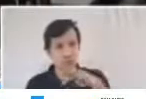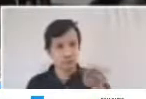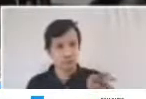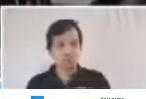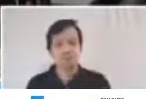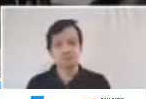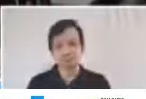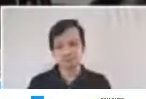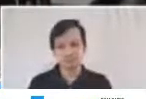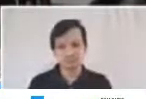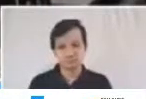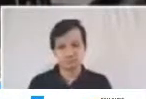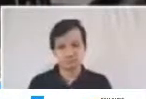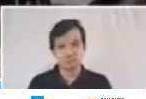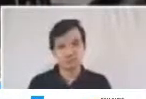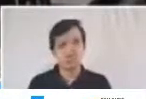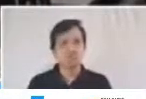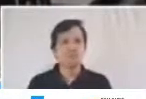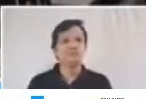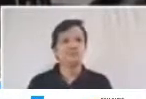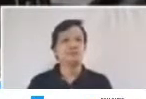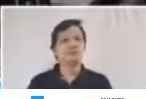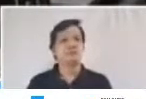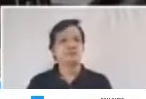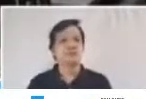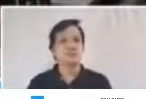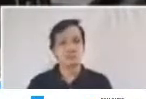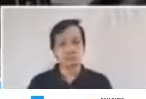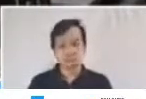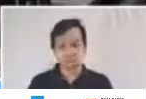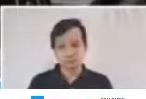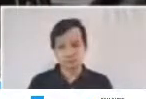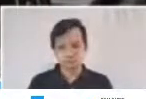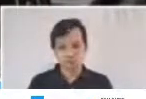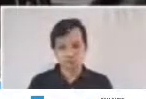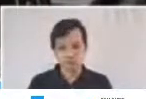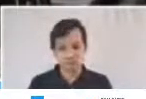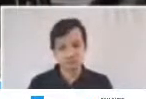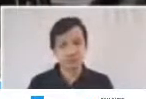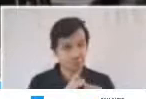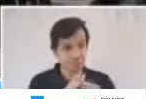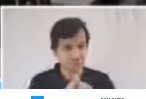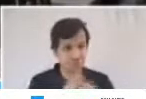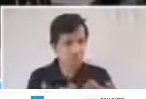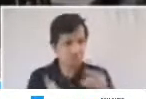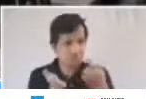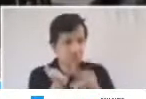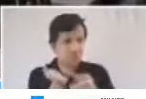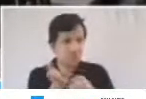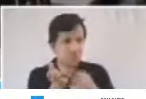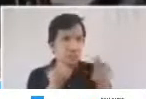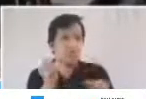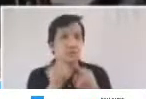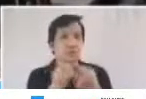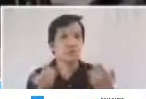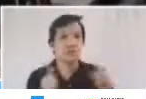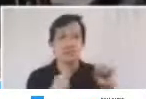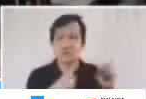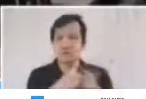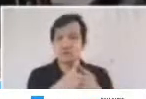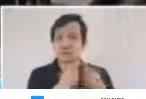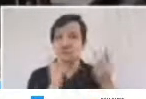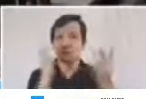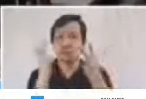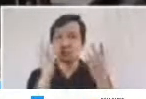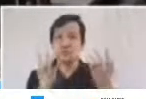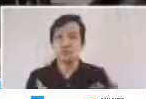at kahapon po nga sa inyong press briefing ay ipinaliwanag ni Ginoong Troy Hepte ang